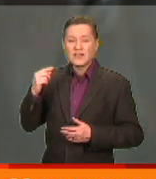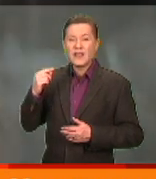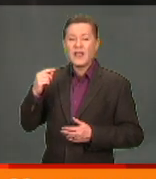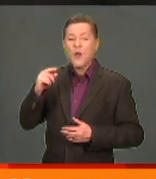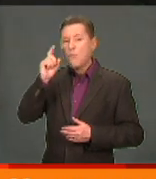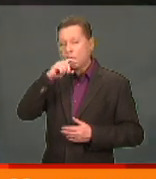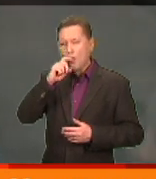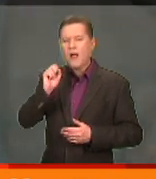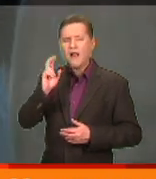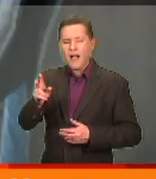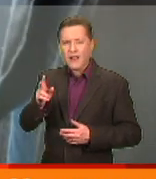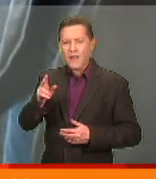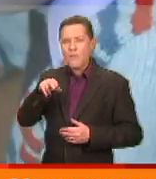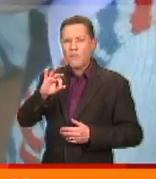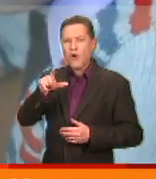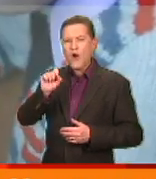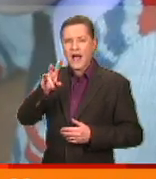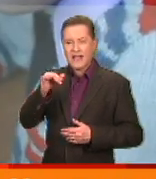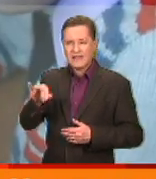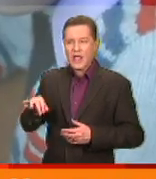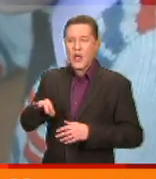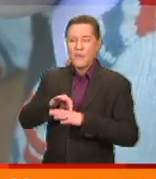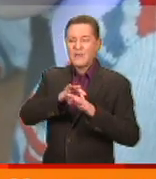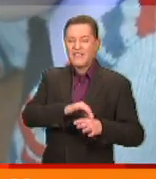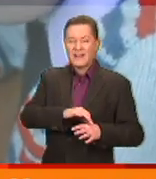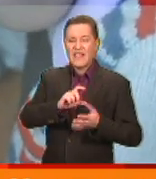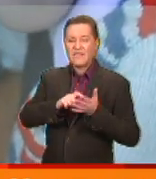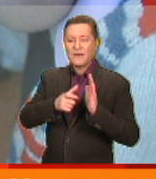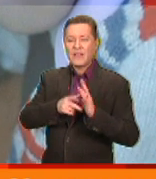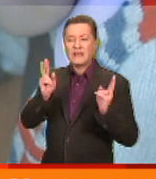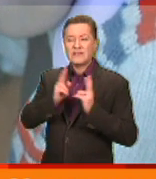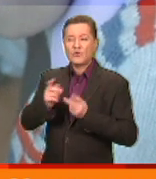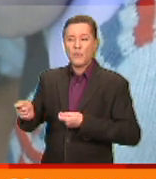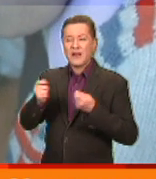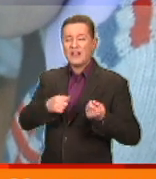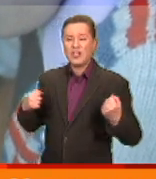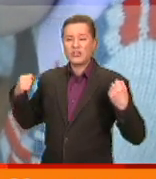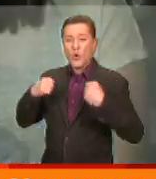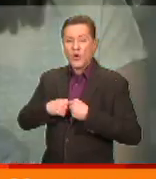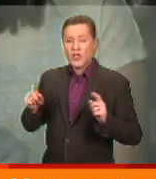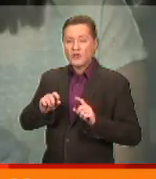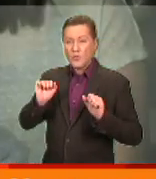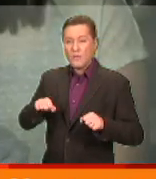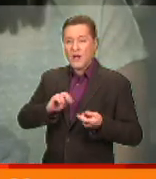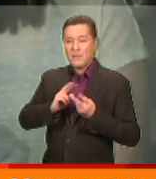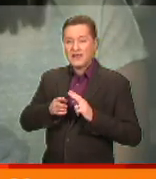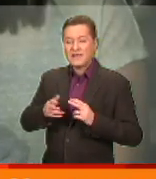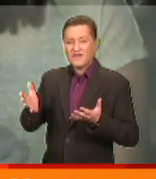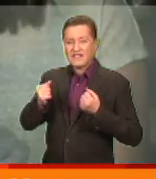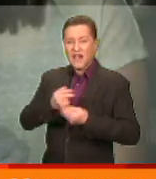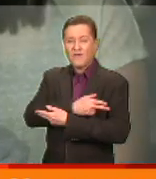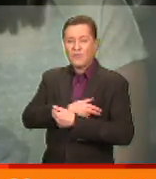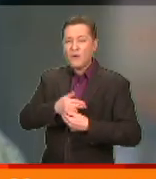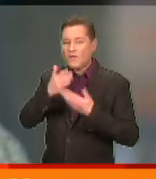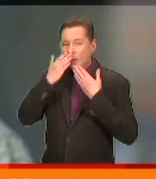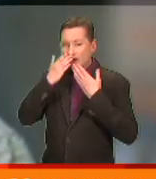Поганий. We took him into this room so he could change. Його привели у кімнату для зустрічей. Я приніс одяг, аби він міг перевдягтися. Він узяв футболку,